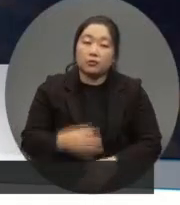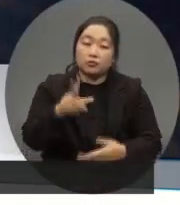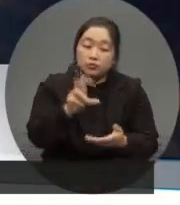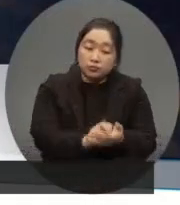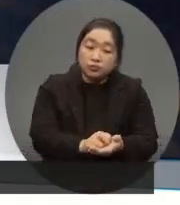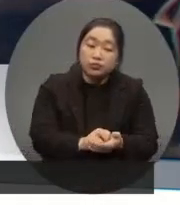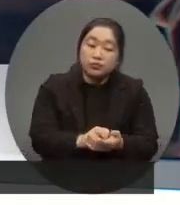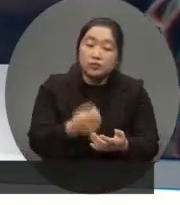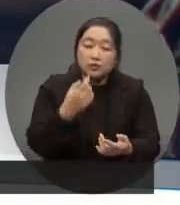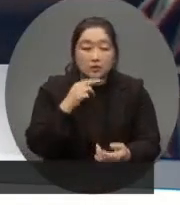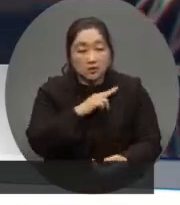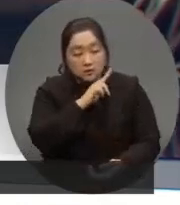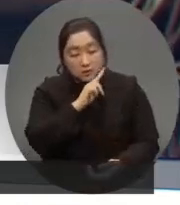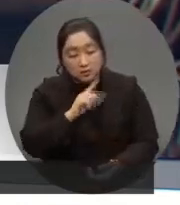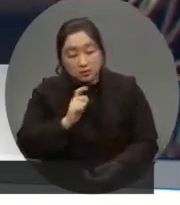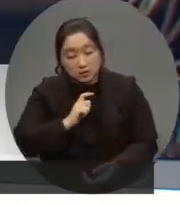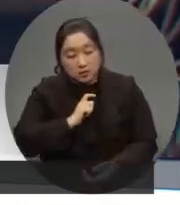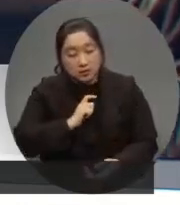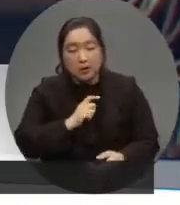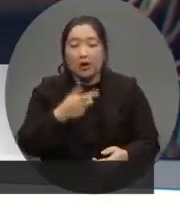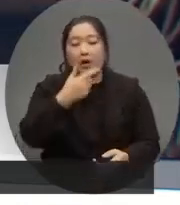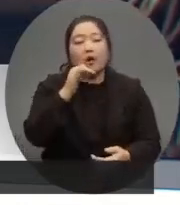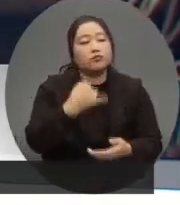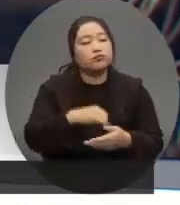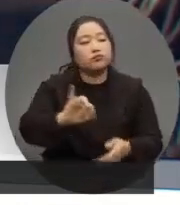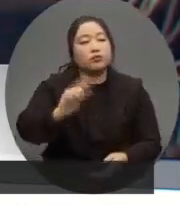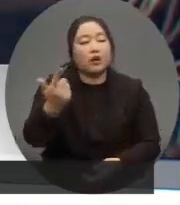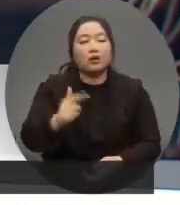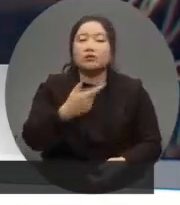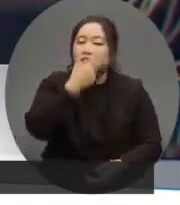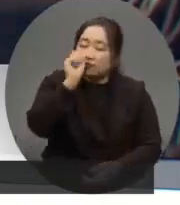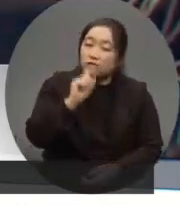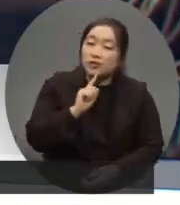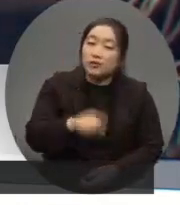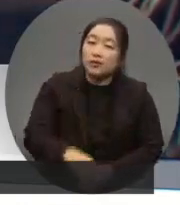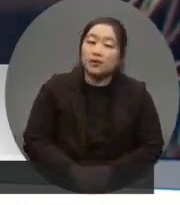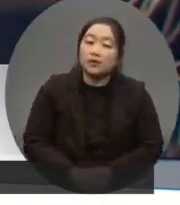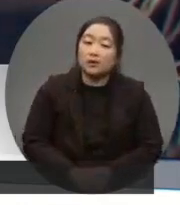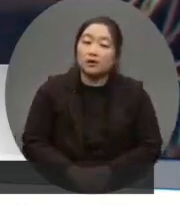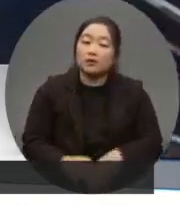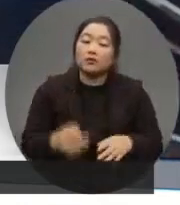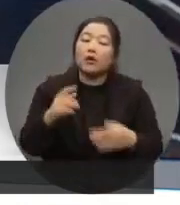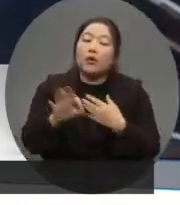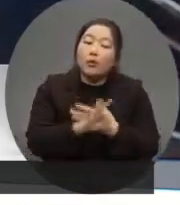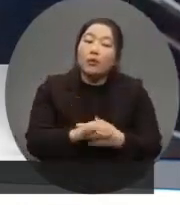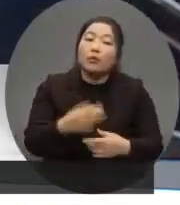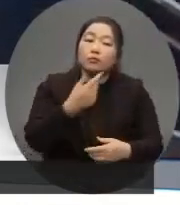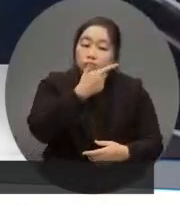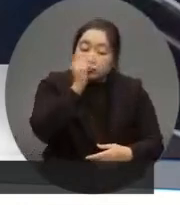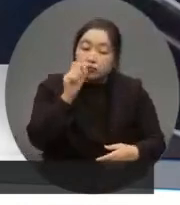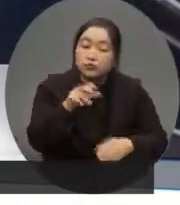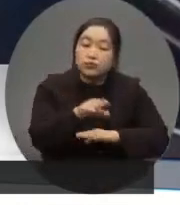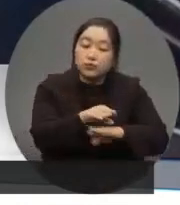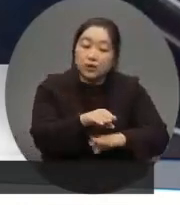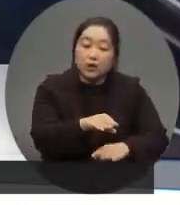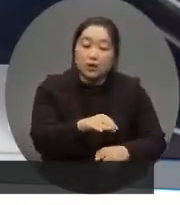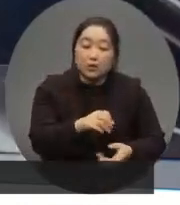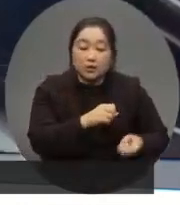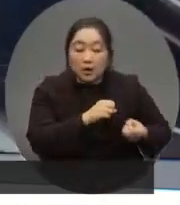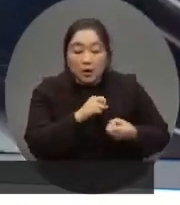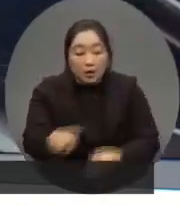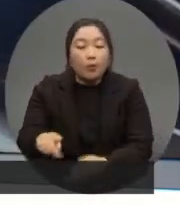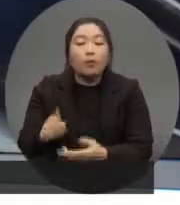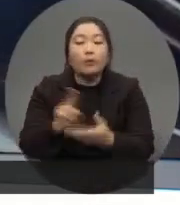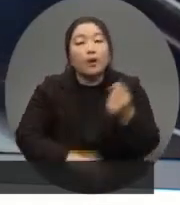관계자는 결함이 아닌 부족이라고 말했었죠 그렇다면 이런 부족한 차량이 어떻게 시장에 나올 수 있었던